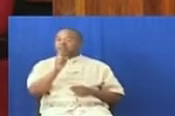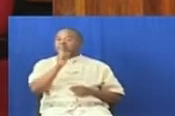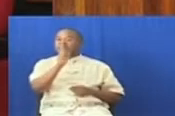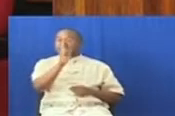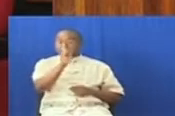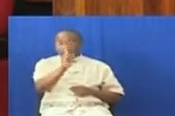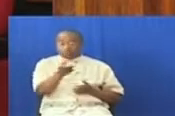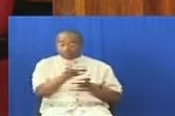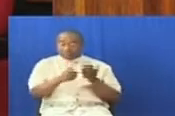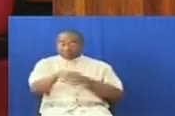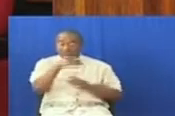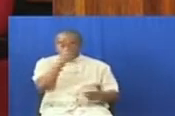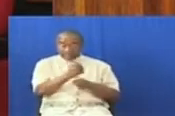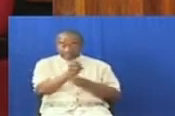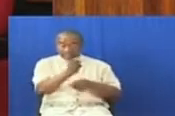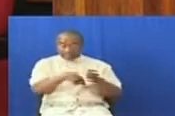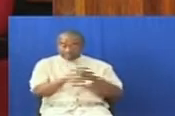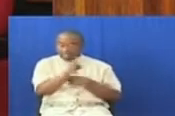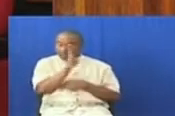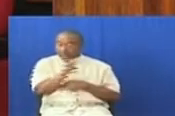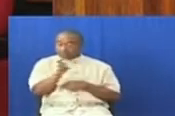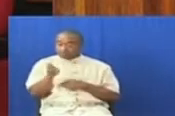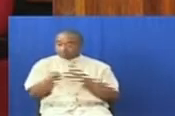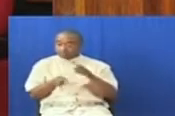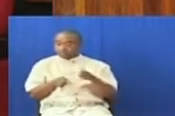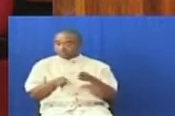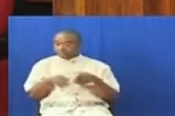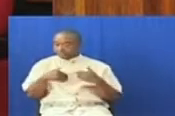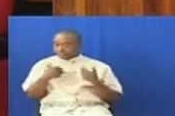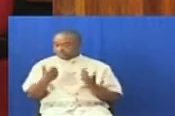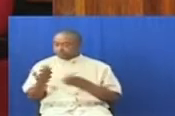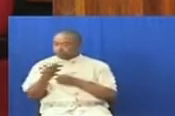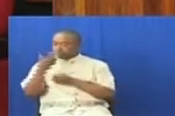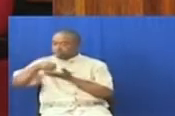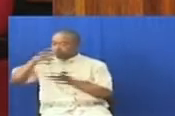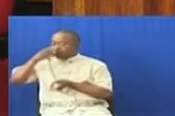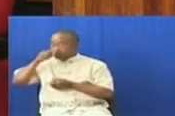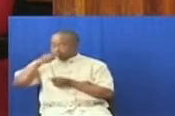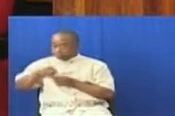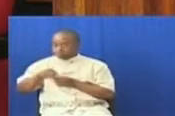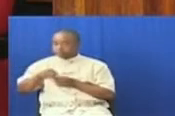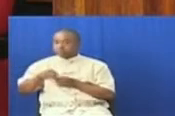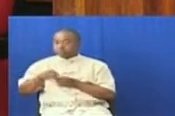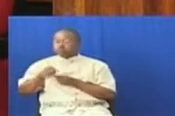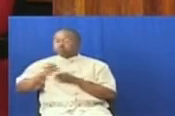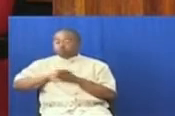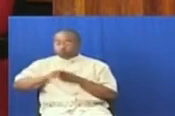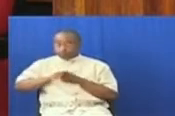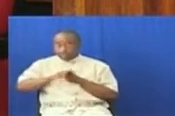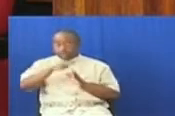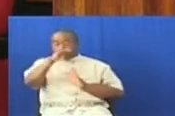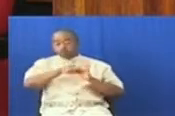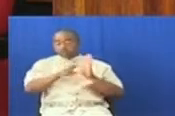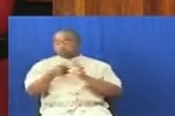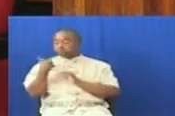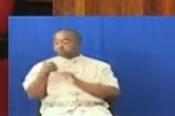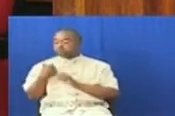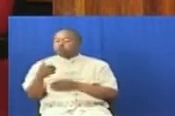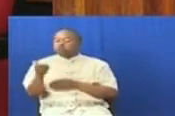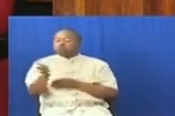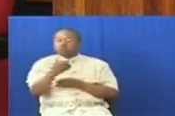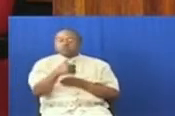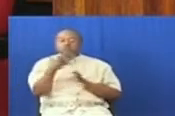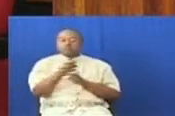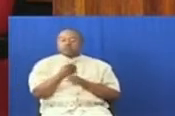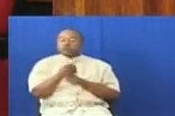kuna watumishi ambao walikuwa wanafaidika na huu mtindo wa zamani wa kukusanya mapato nje ya kutumia